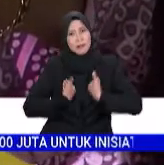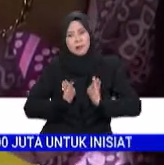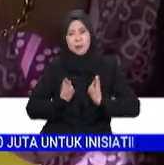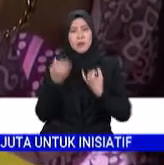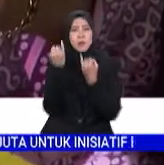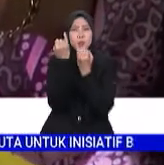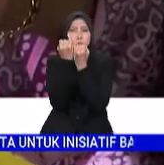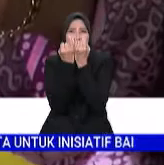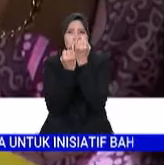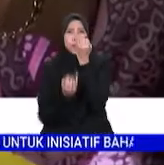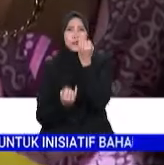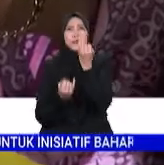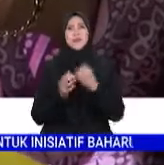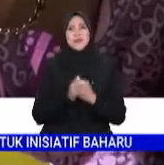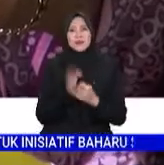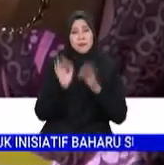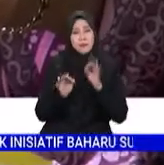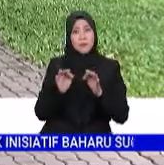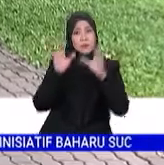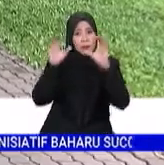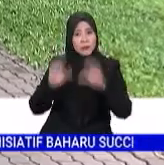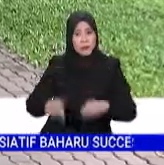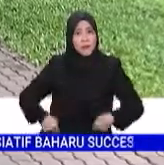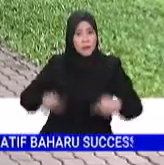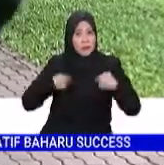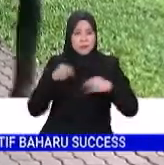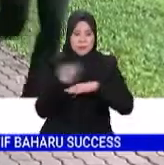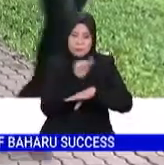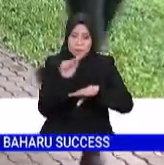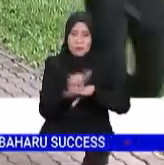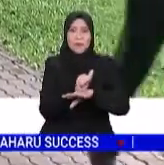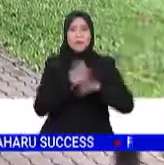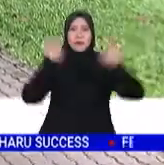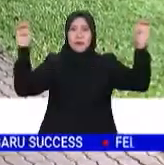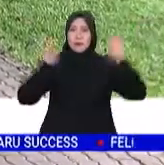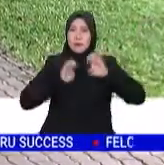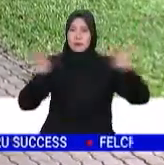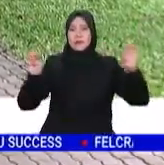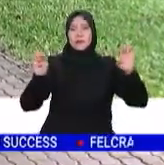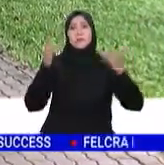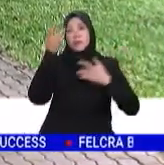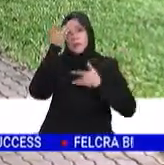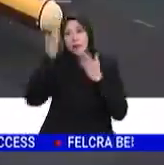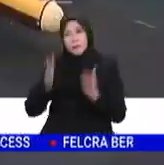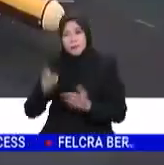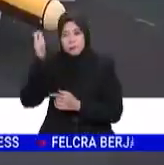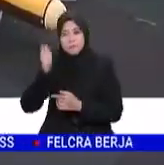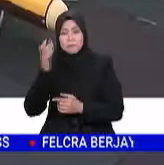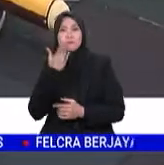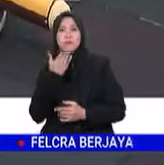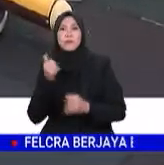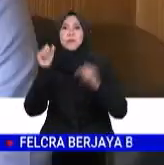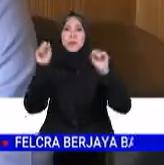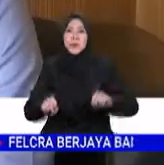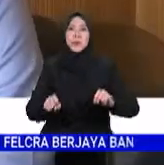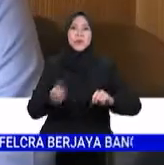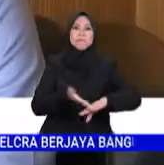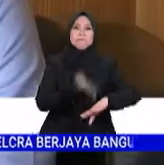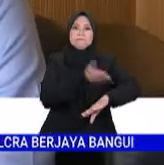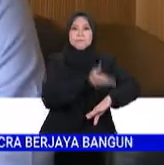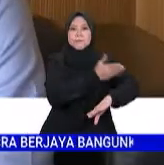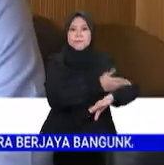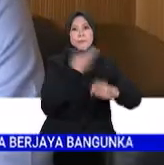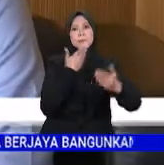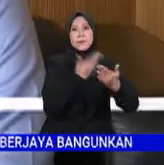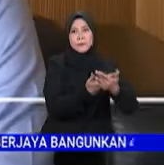berat badan. Sekiranya amalan gaya hidup sihat dapat diamalkan, pesakit diabetes berpeluang kembali pulih. Data